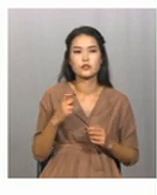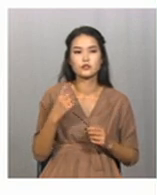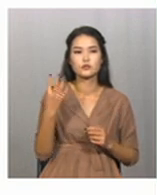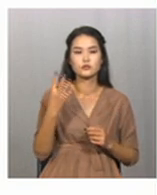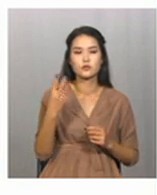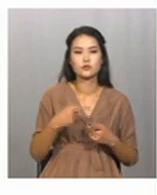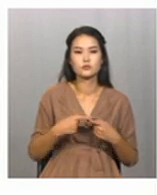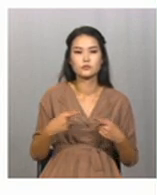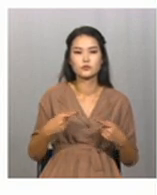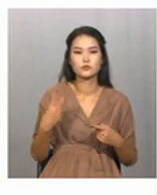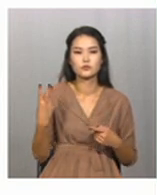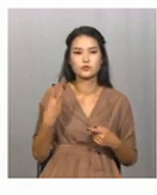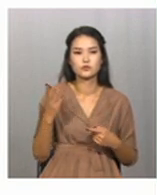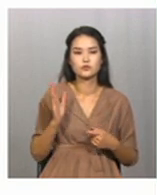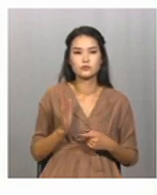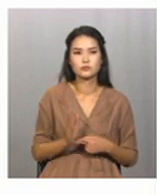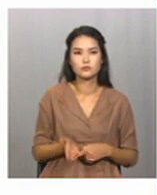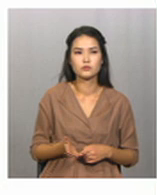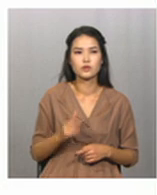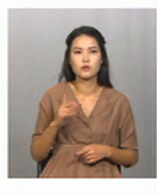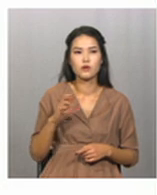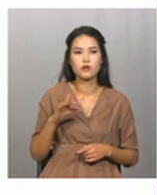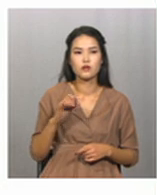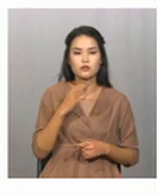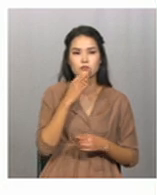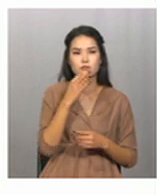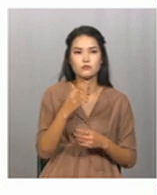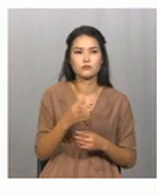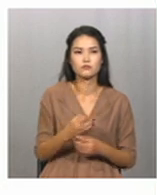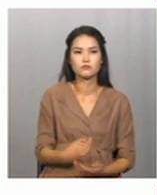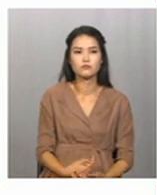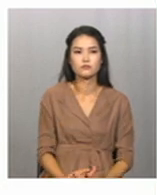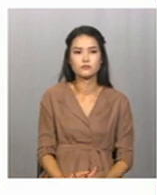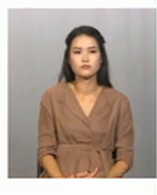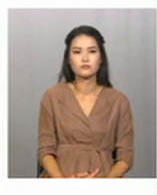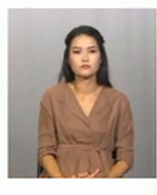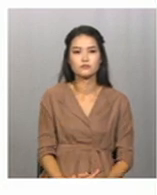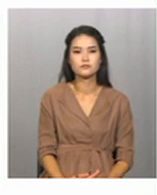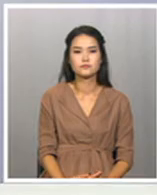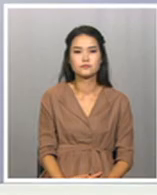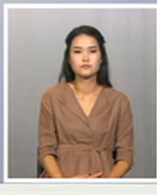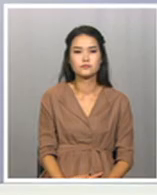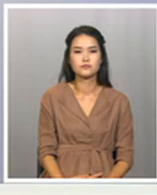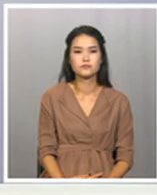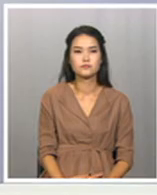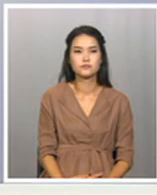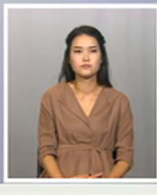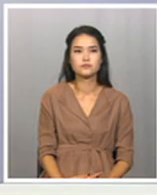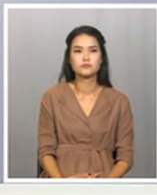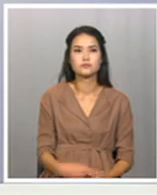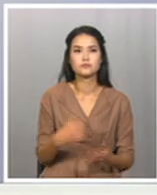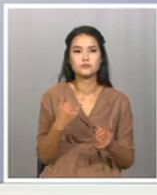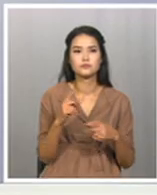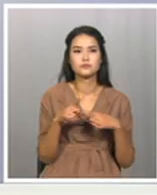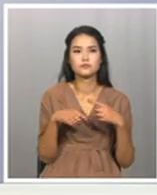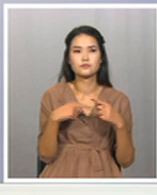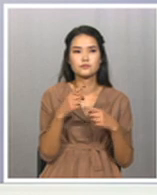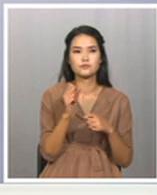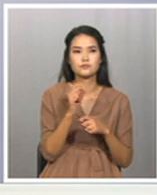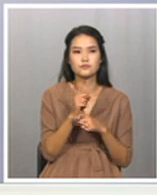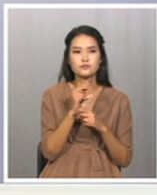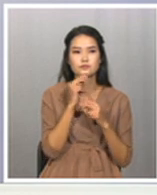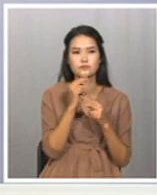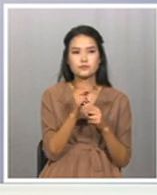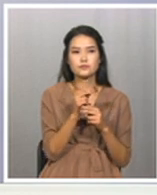4 дәрежесі бөлінген х-тің 4 дәрежесі азайтылған 3. Енді мына тапсырмаға